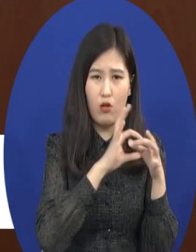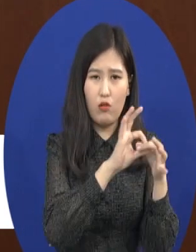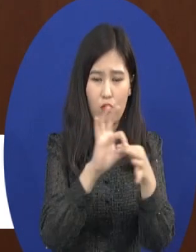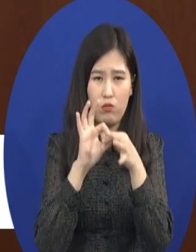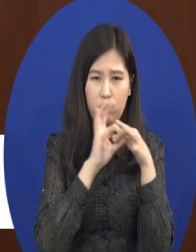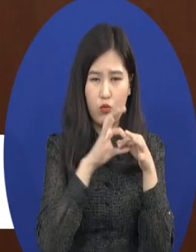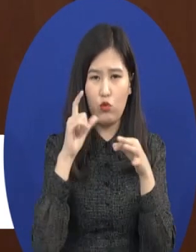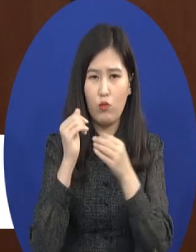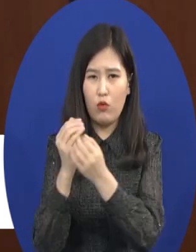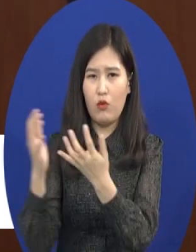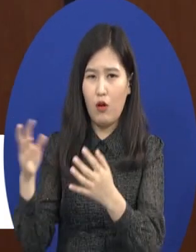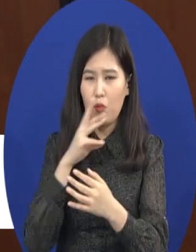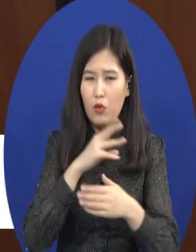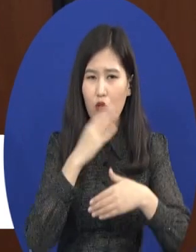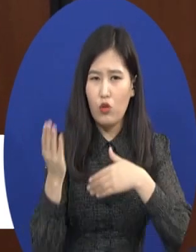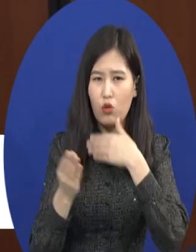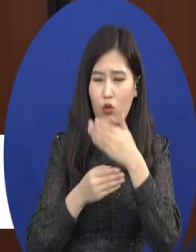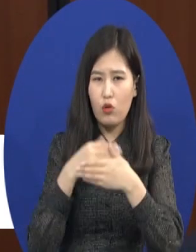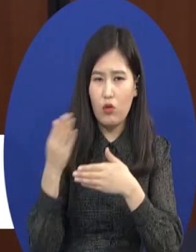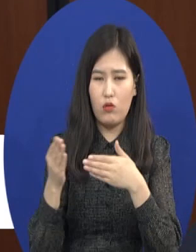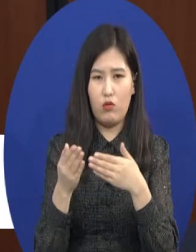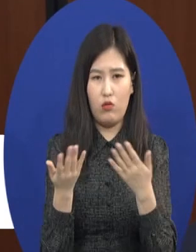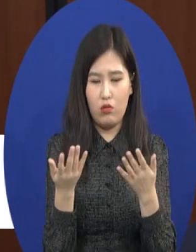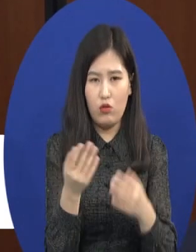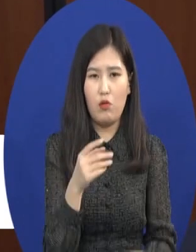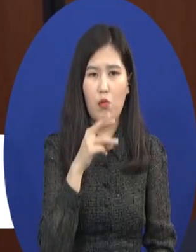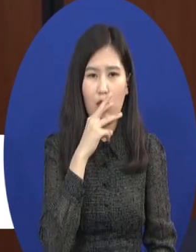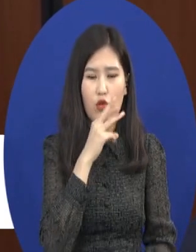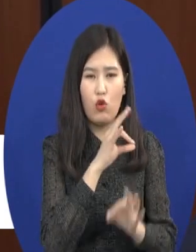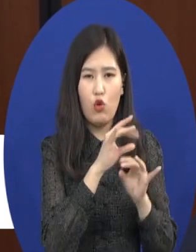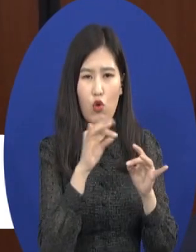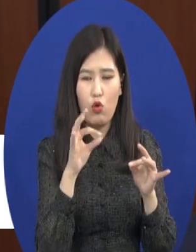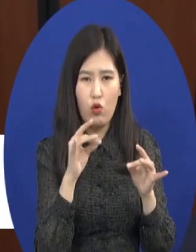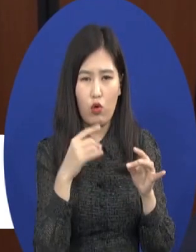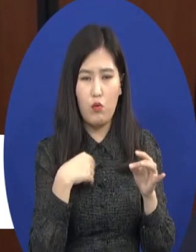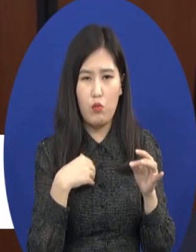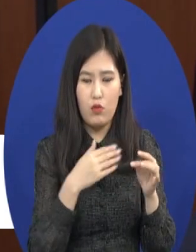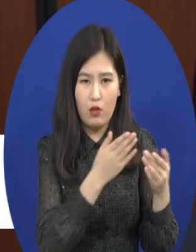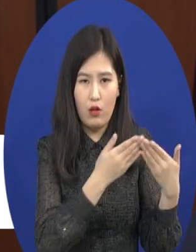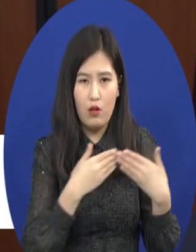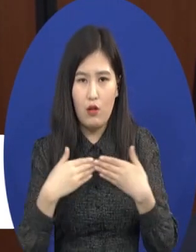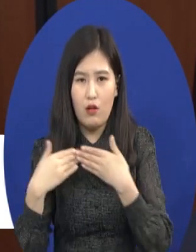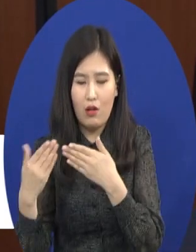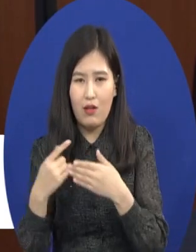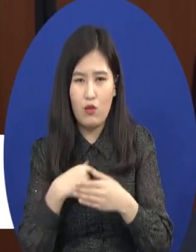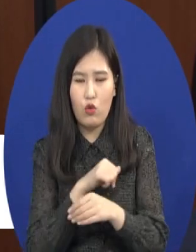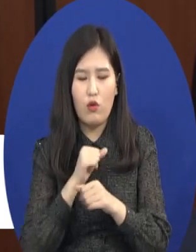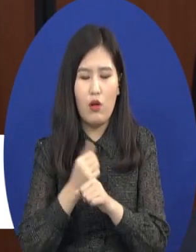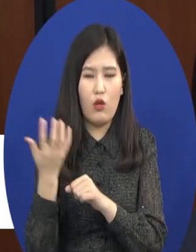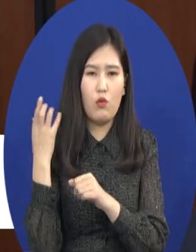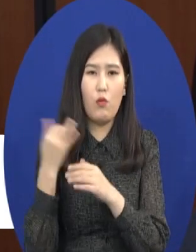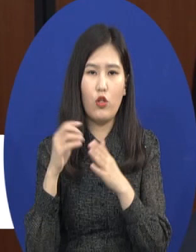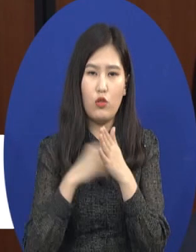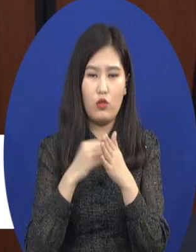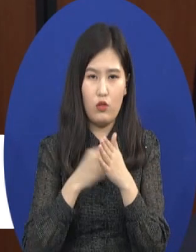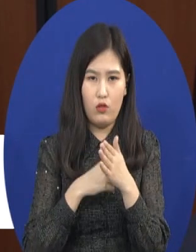ч мэдээллийг би бусдад дамжуулсан гэсэн өөрөө хариуцлагатай хандах ёстой. Зарим тохиолдолд бол хуулийн хариуцлага хүлээж болно гэдгийг ухаарч мэдэх,